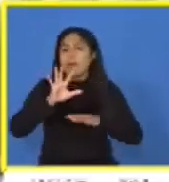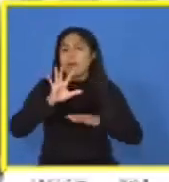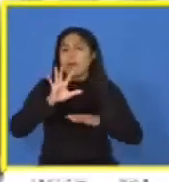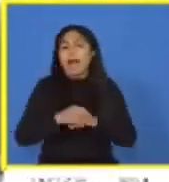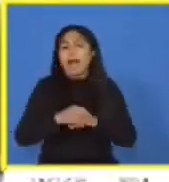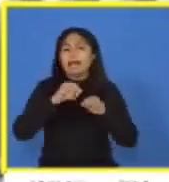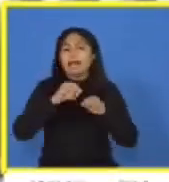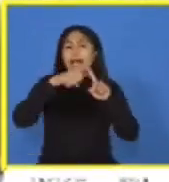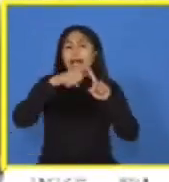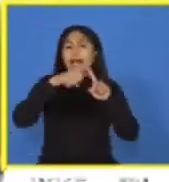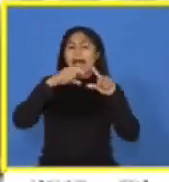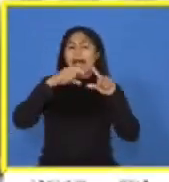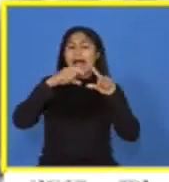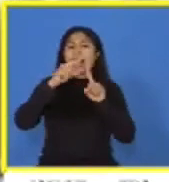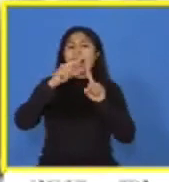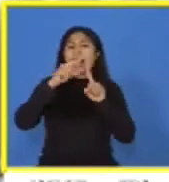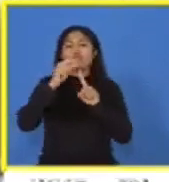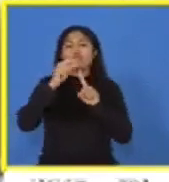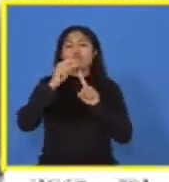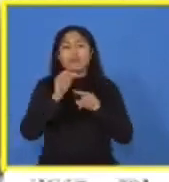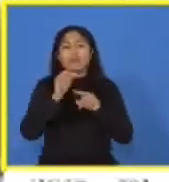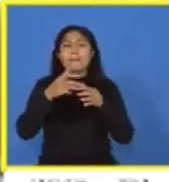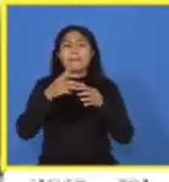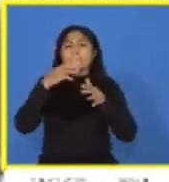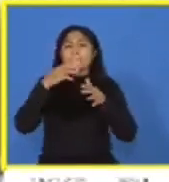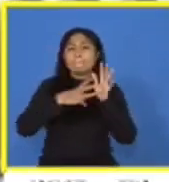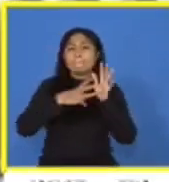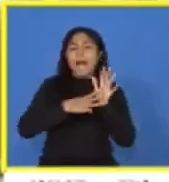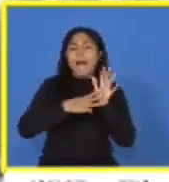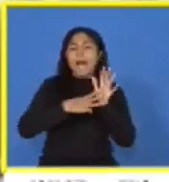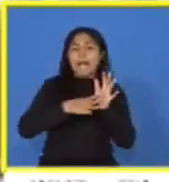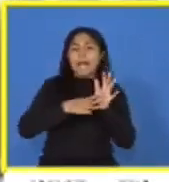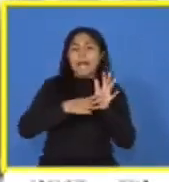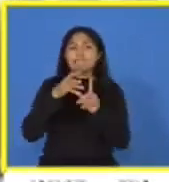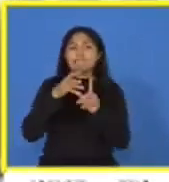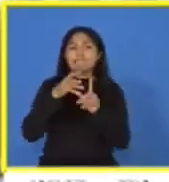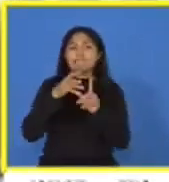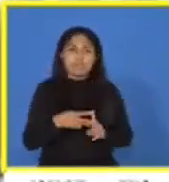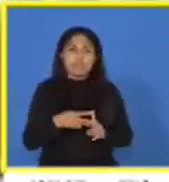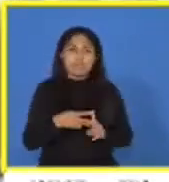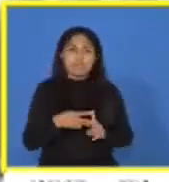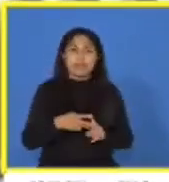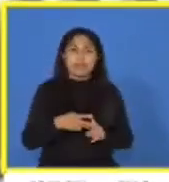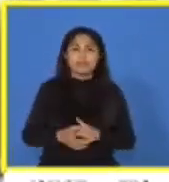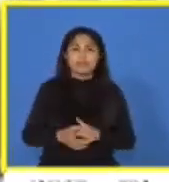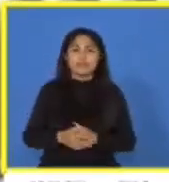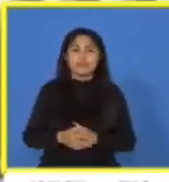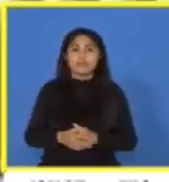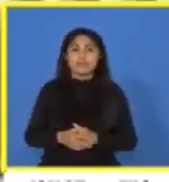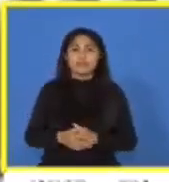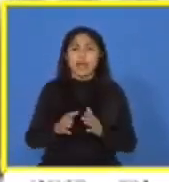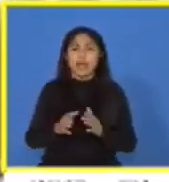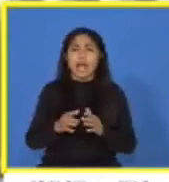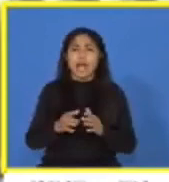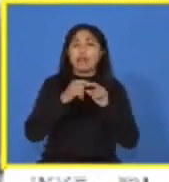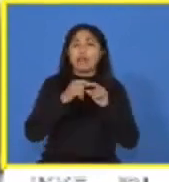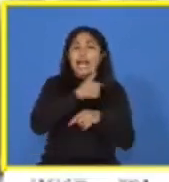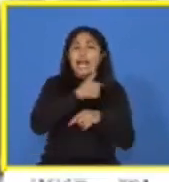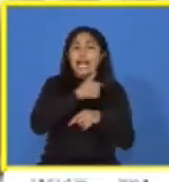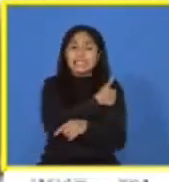85,61, kemudian Manggarai Barat 72,13. Tadi ada pertanyaan vaksinasi kedua